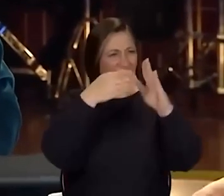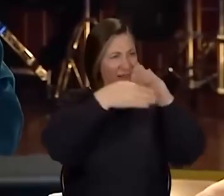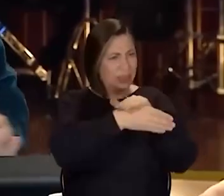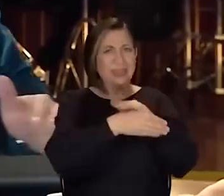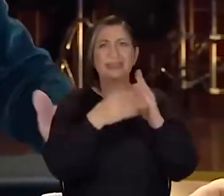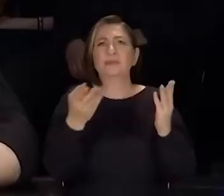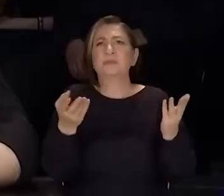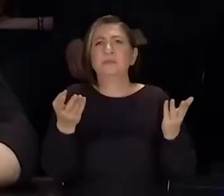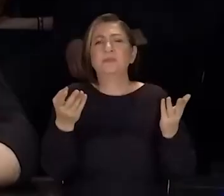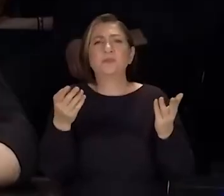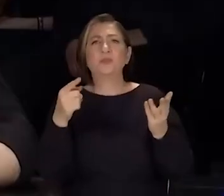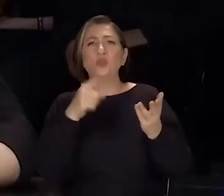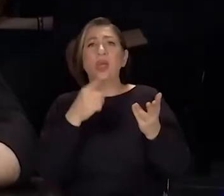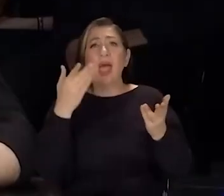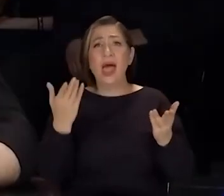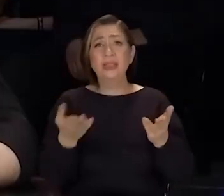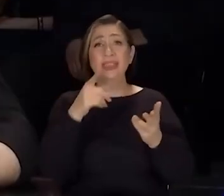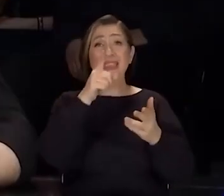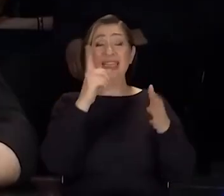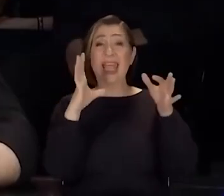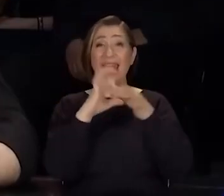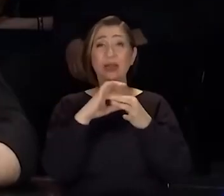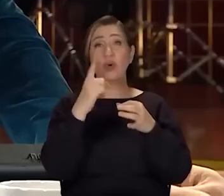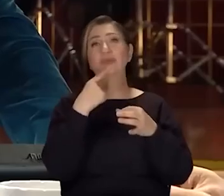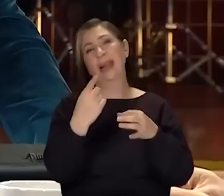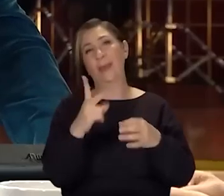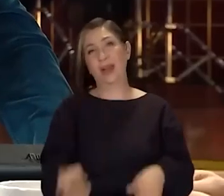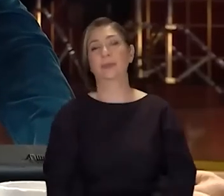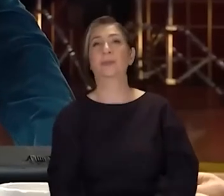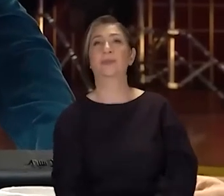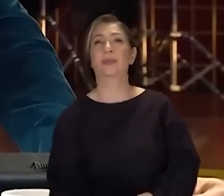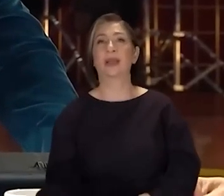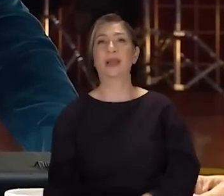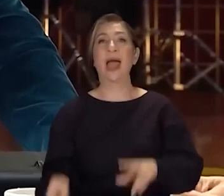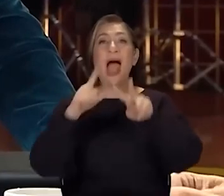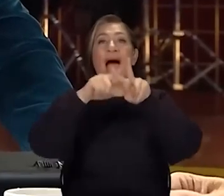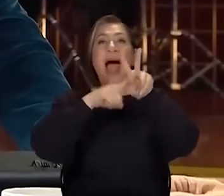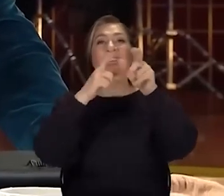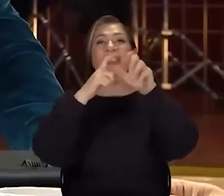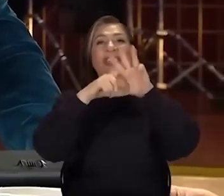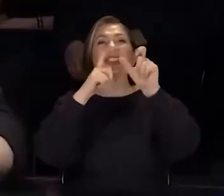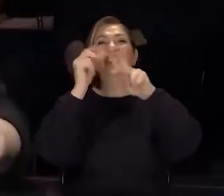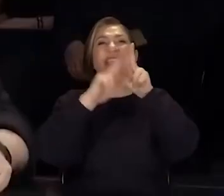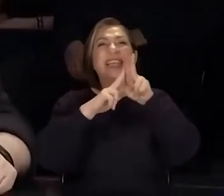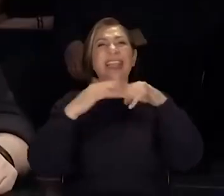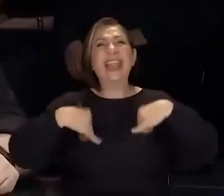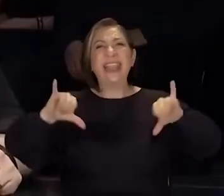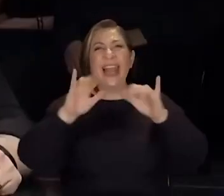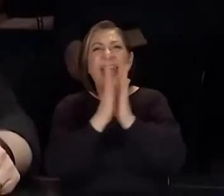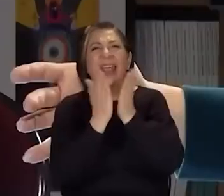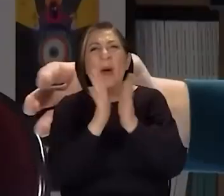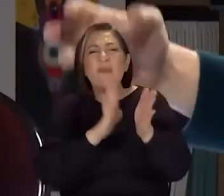filan. Evet. Yani bu ancak seninle ilgili şöyle söylenebilir. Mesela Ayşecik tatilde var ya. Yani Ayşecik